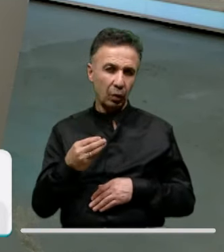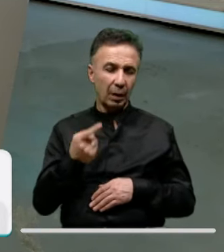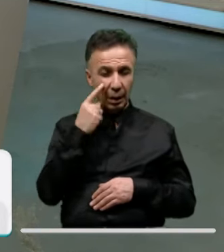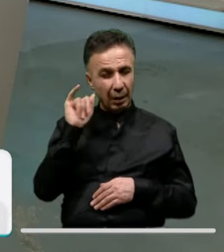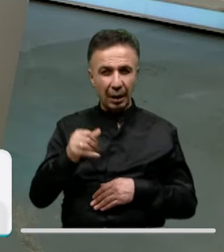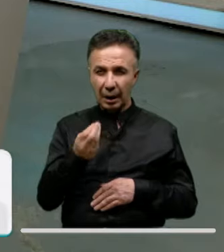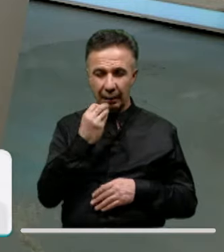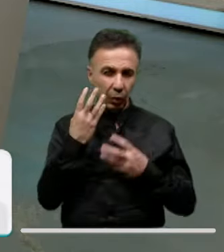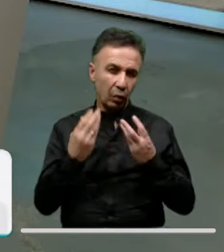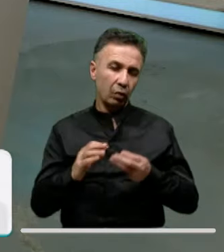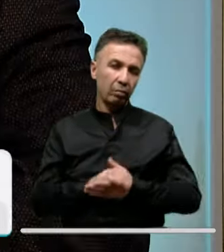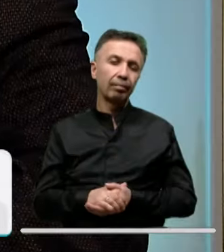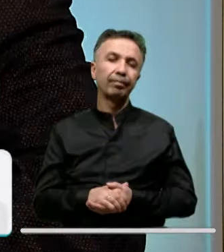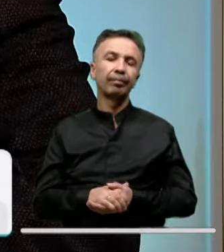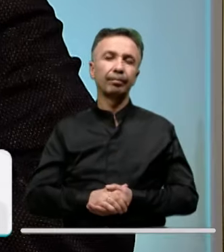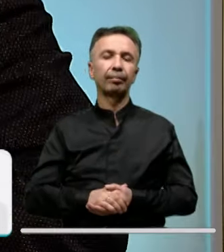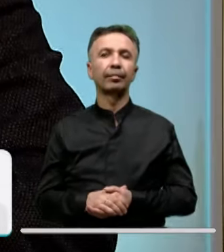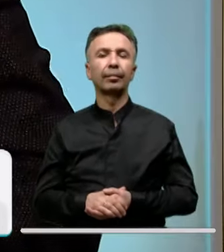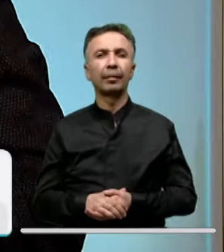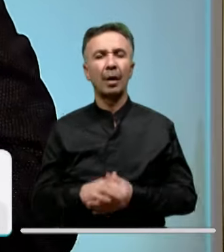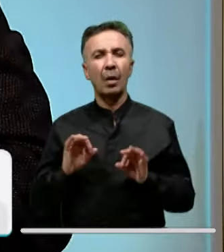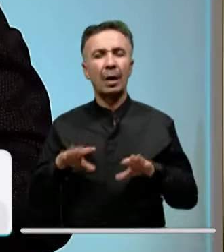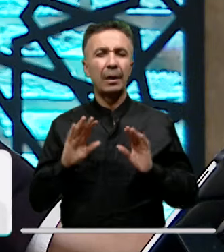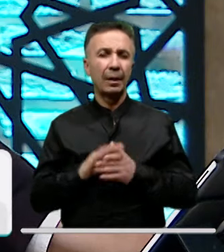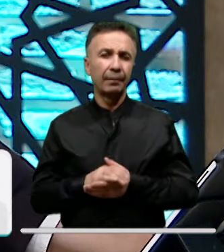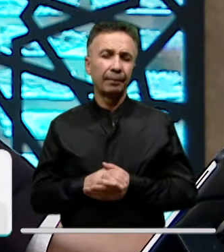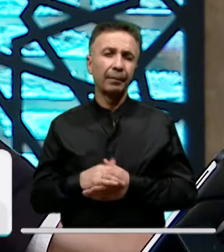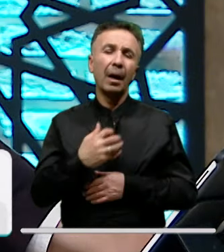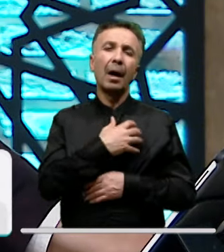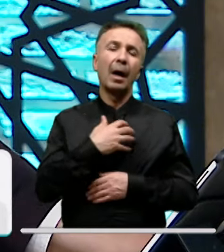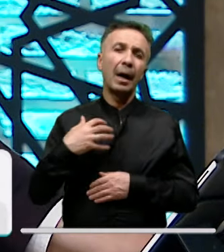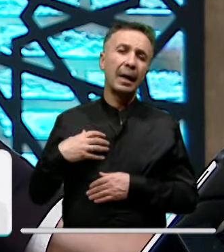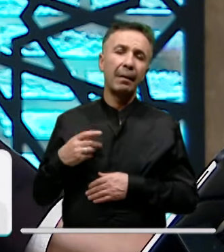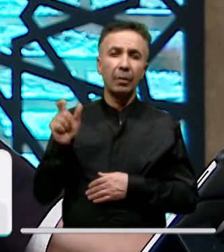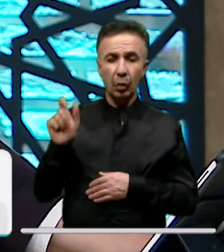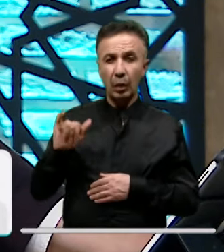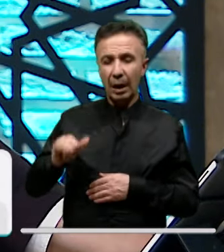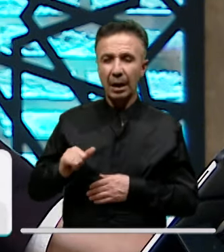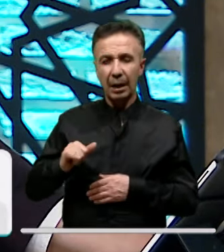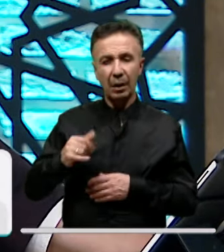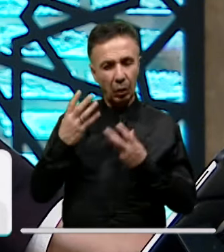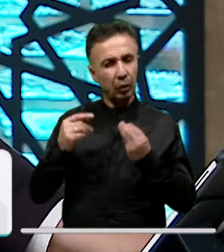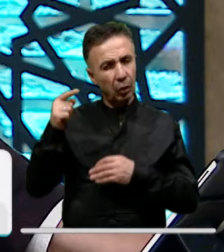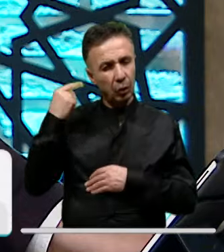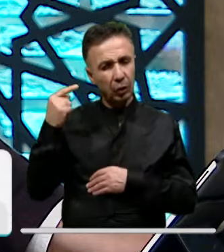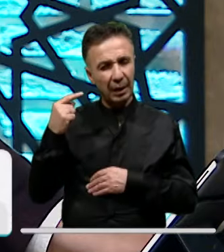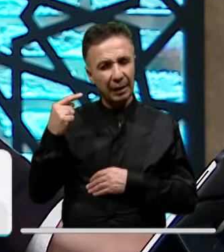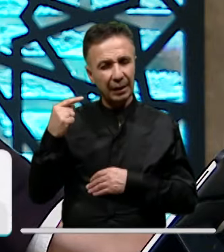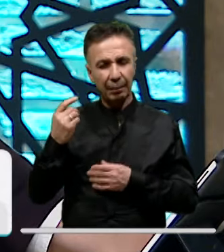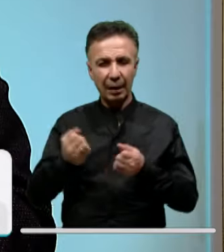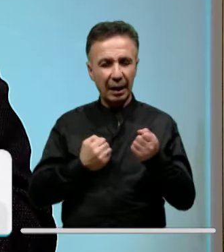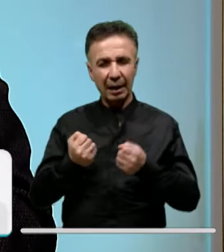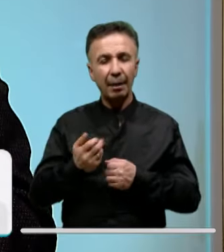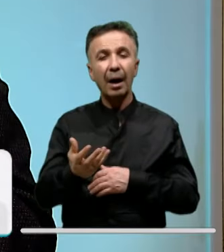Yani bunun bir defa altını çizmek istiyorum. Ama yani öyle değil de mesela Emin Bey diyor ki annem kul hakkı olduğunu düşündüğü şimdi için şöyle duruma diyeyim, sıcak bakmıyor. Dur